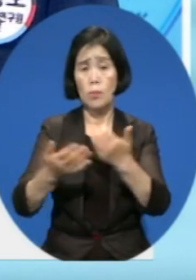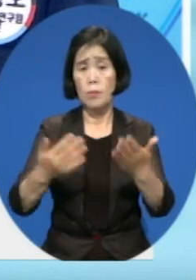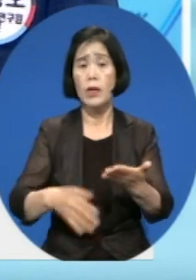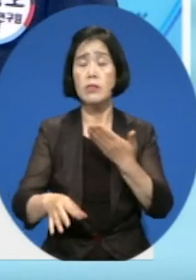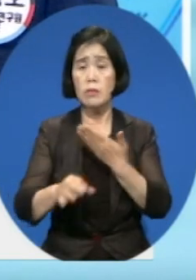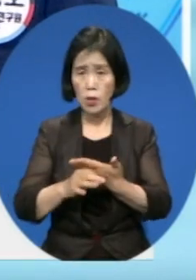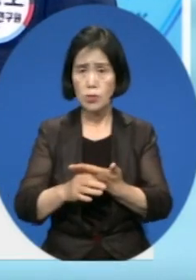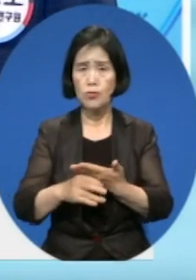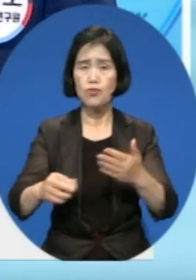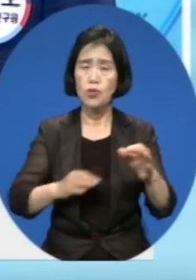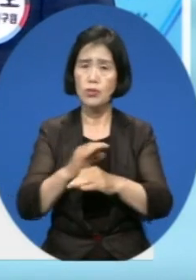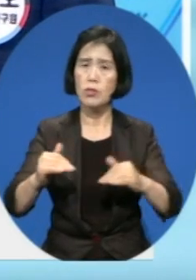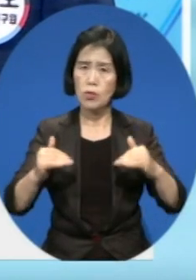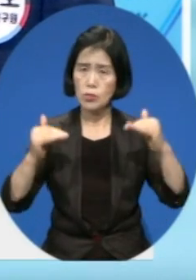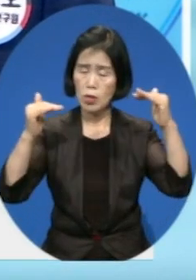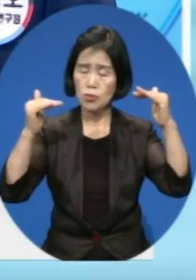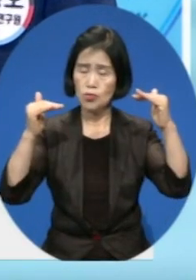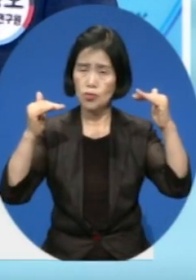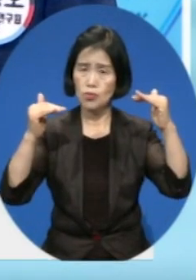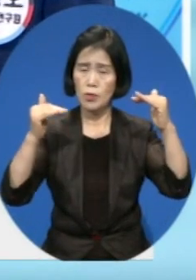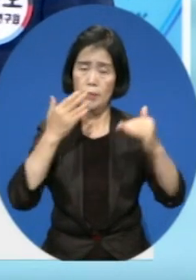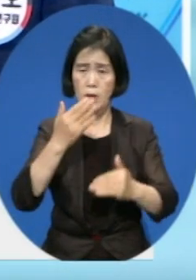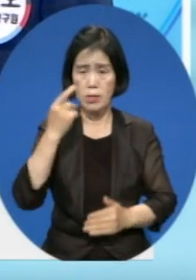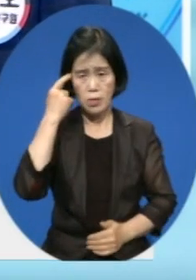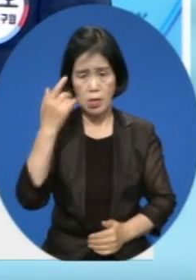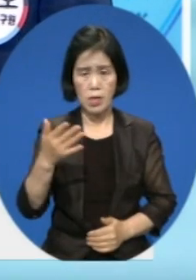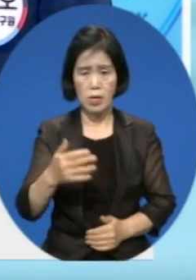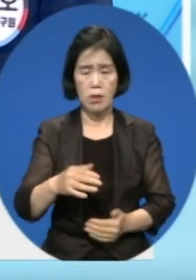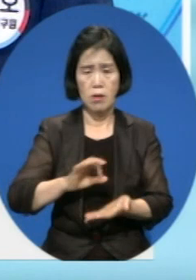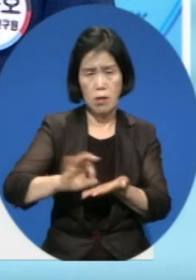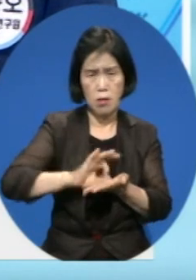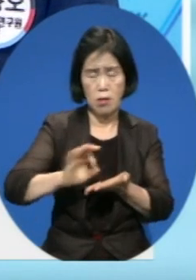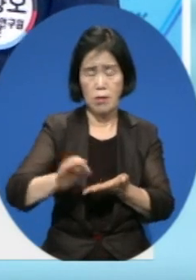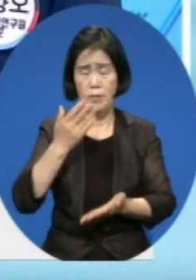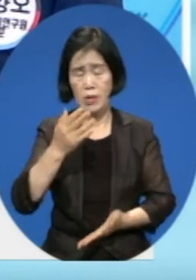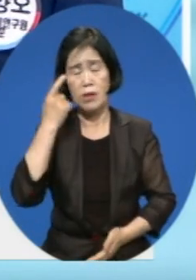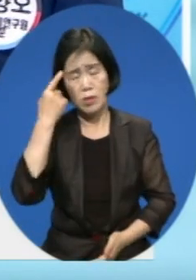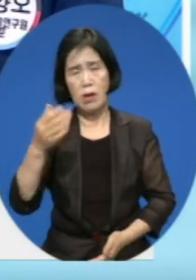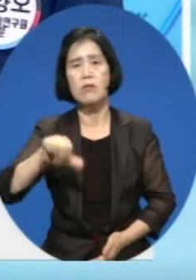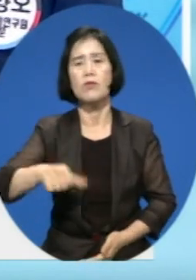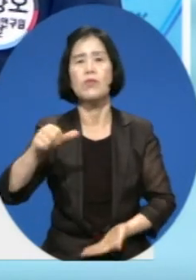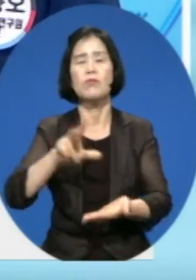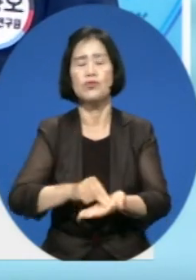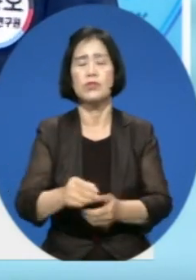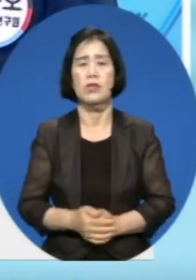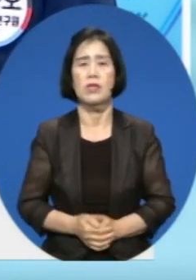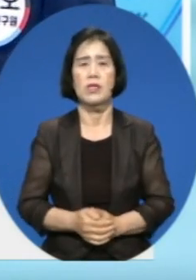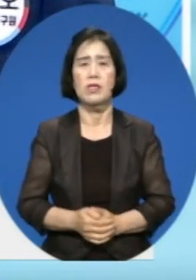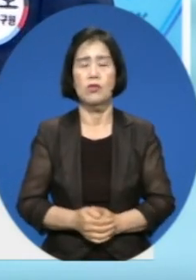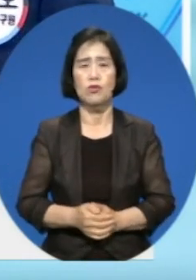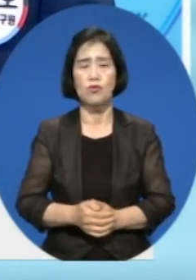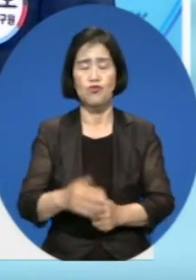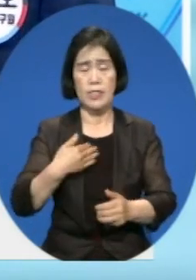우리의 이제 경제 성장률에 올라가느냐인데 문제가 거기에 이제 우리 성패가 달려 있지 않습니까? 그러면 GDP 대비 1%를 우리가